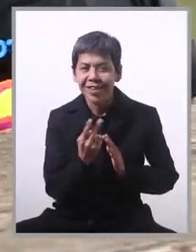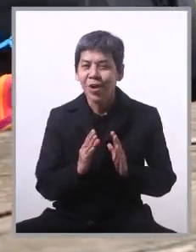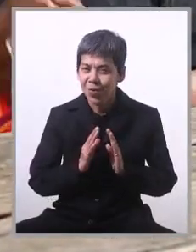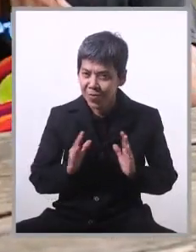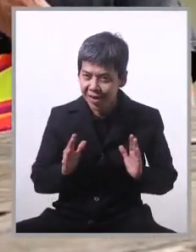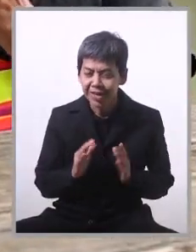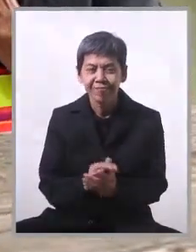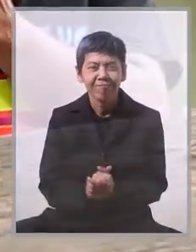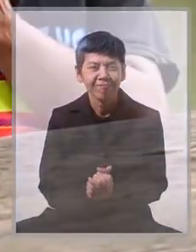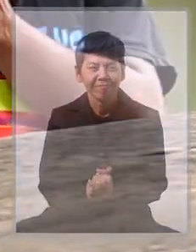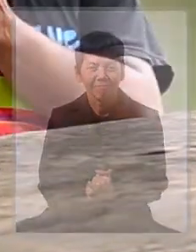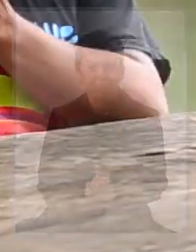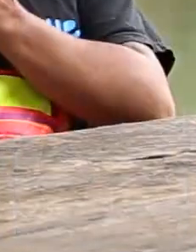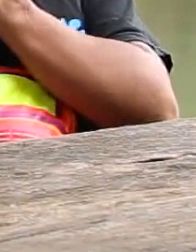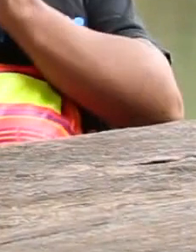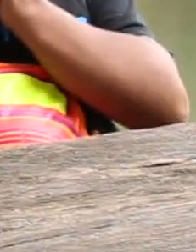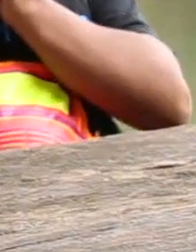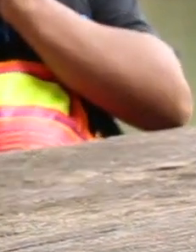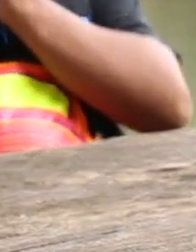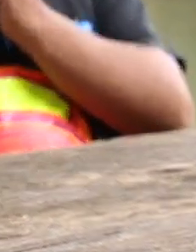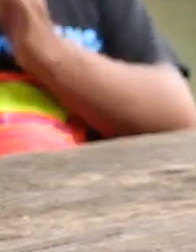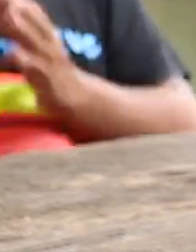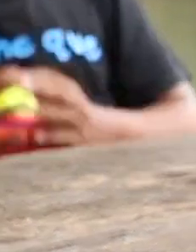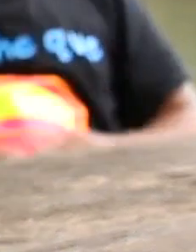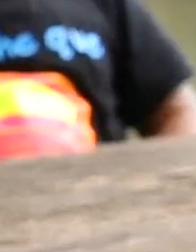ค่ะ สวัสดี